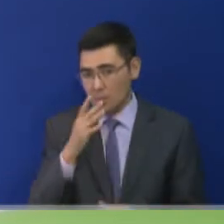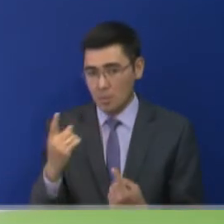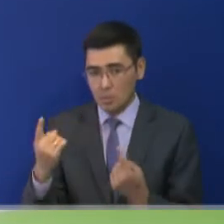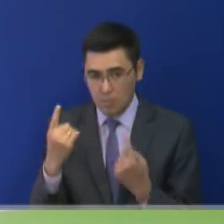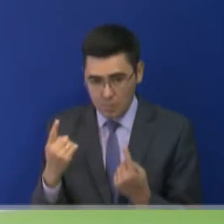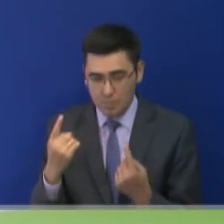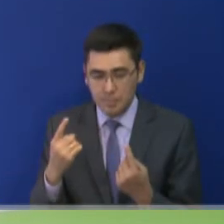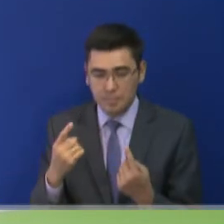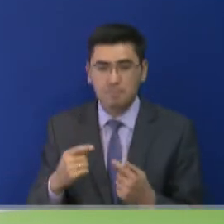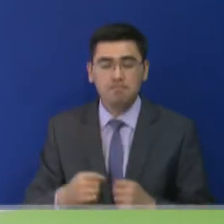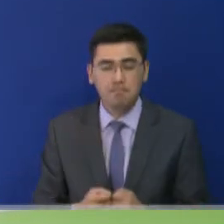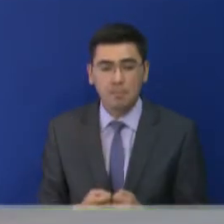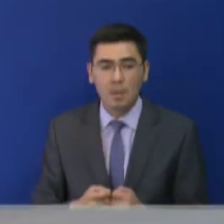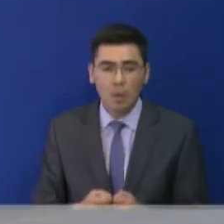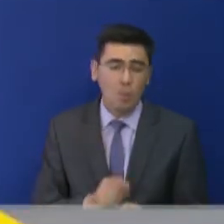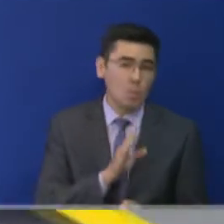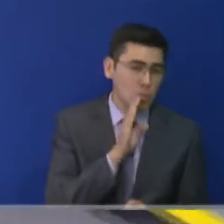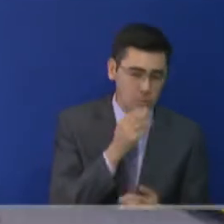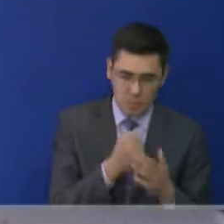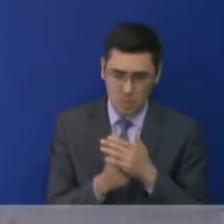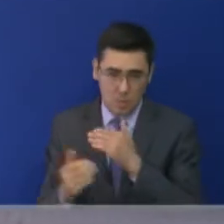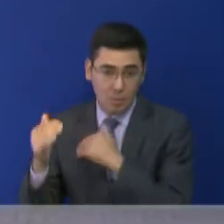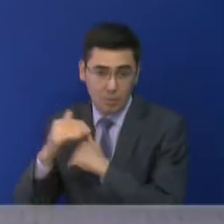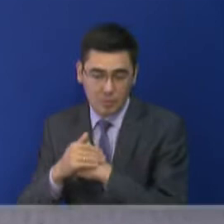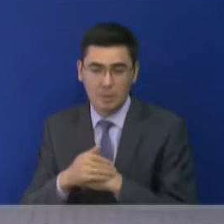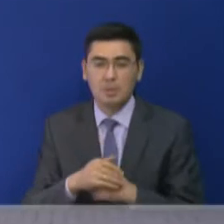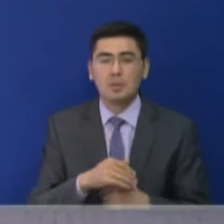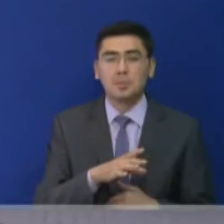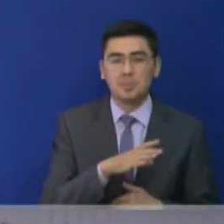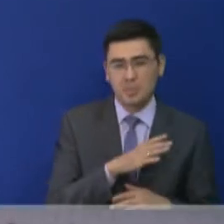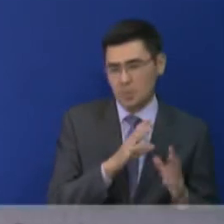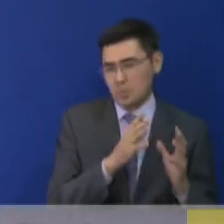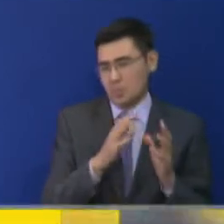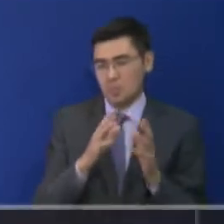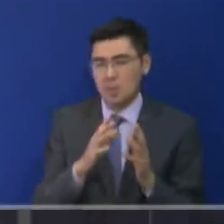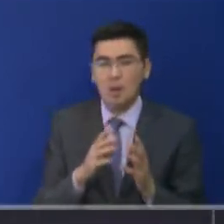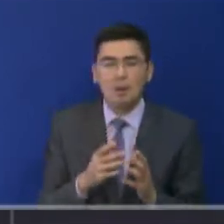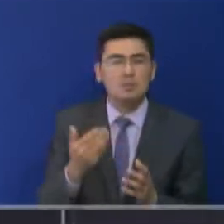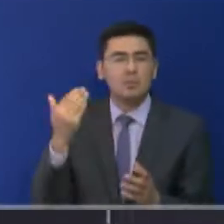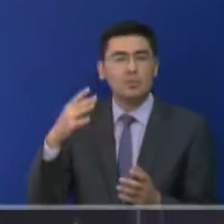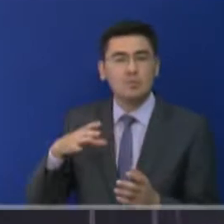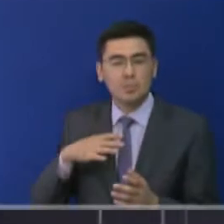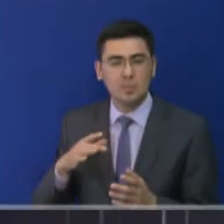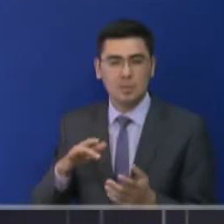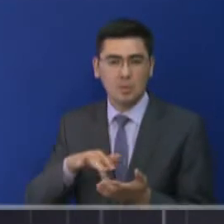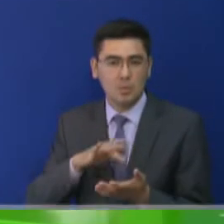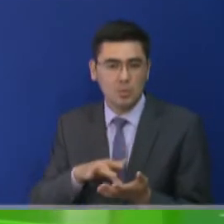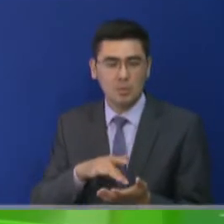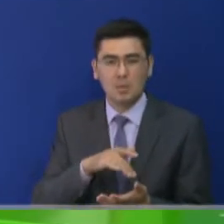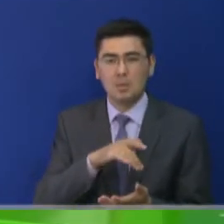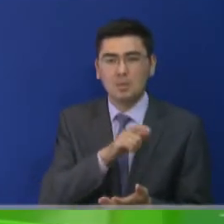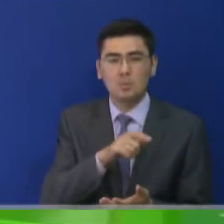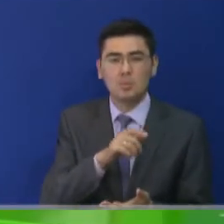арналған іс-шаралар шеңберінде таңертеңнен телемарафон өтті. Оның барысында қара шаңырақта кезінде еңбек еткен журналистермен